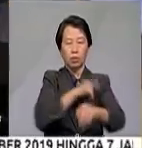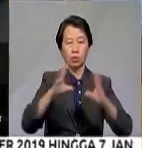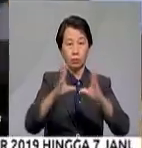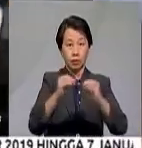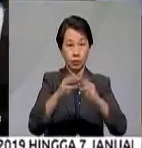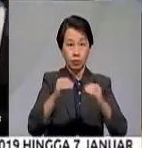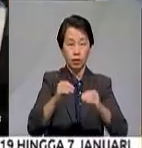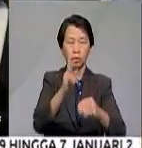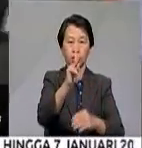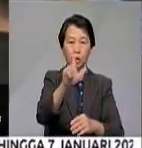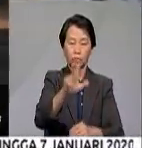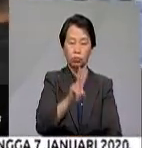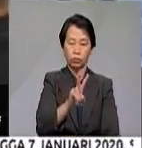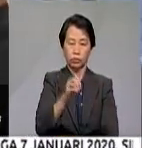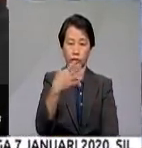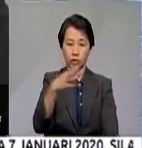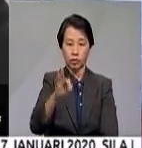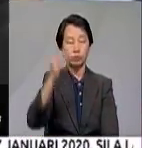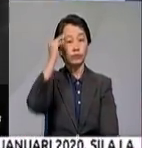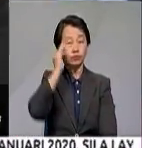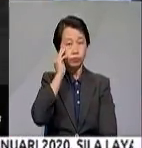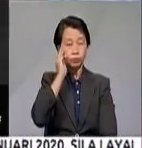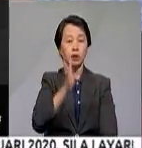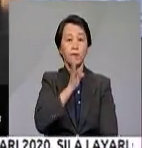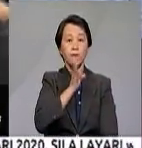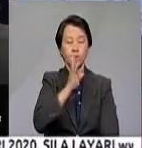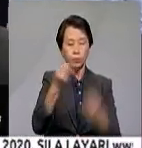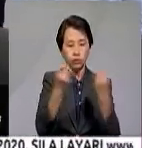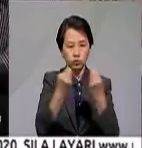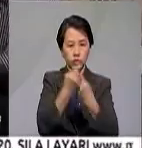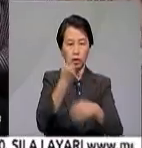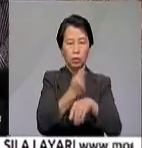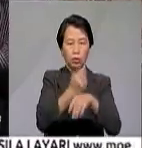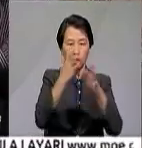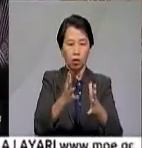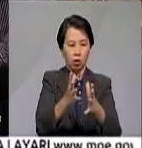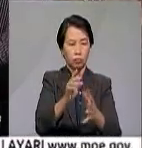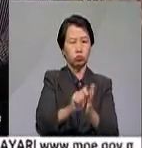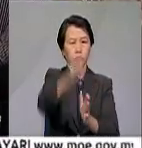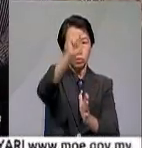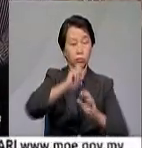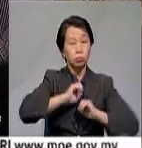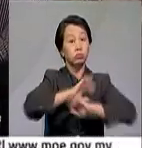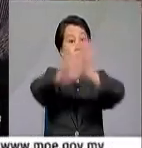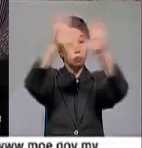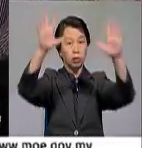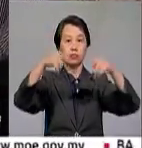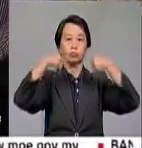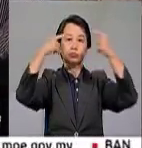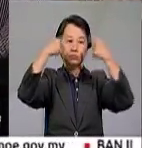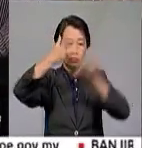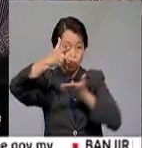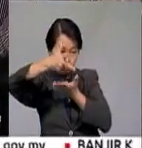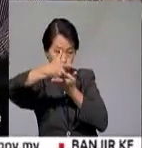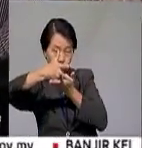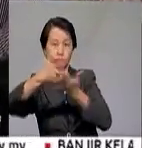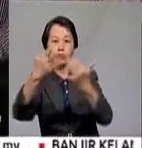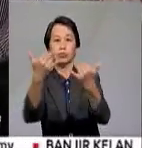Lumpur 2019, Tun Dr. Mahathir menyifatkan jumlah petugas yang tinggi bukti jelas kejayaan liputan kali